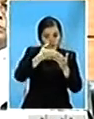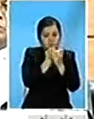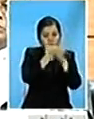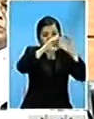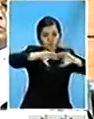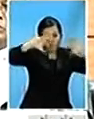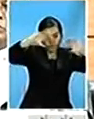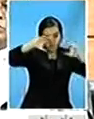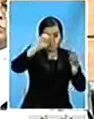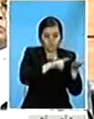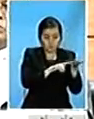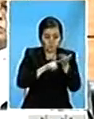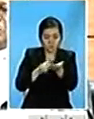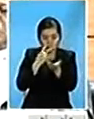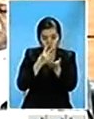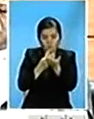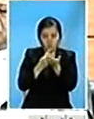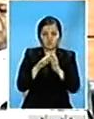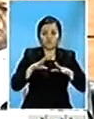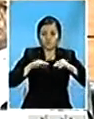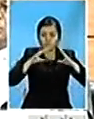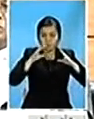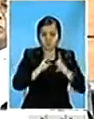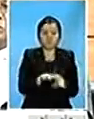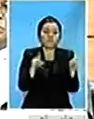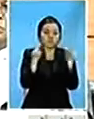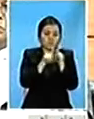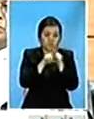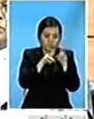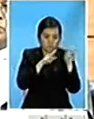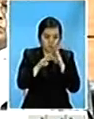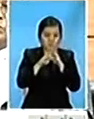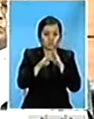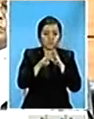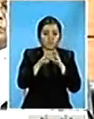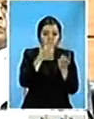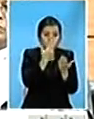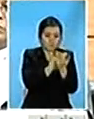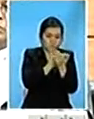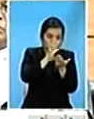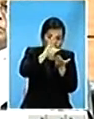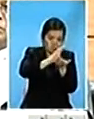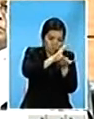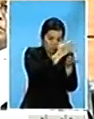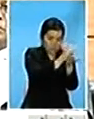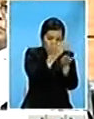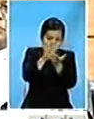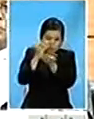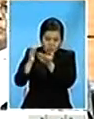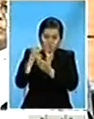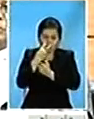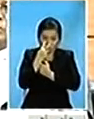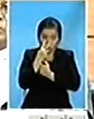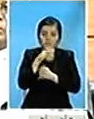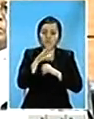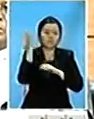ดสรรไว้ได้หรือถ้าดูในแง่ของประสิทธิภาพการใช้เงินของรัฐบาลนะครับตัวอย่างไม่ต้องดูไกลครับอาทิต